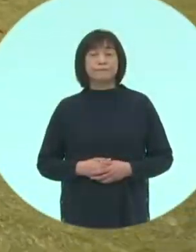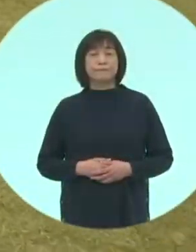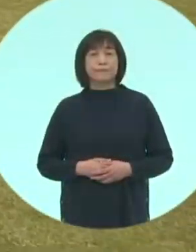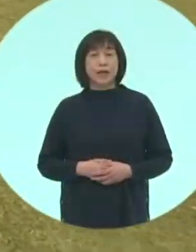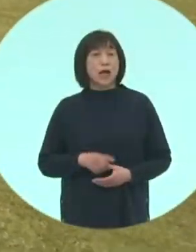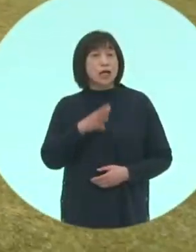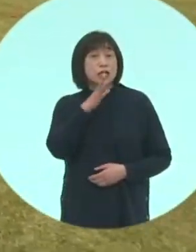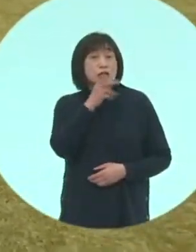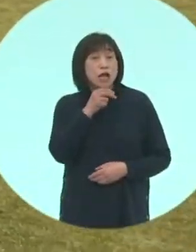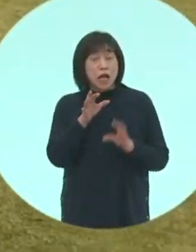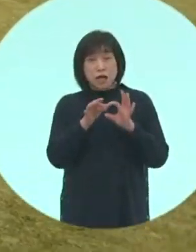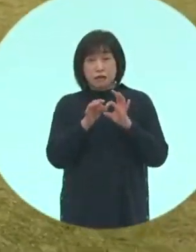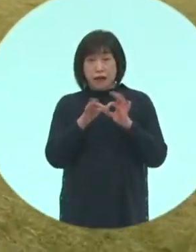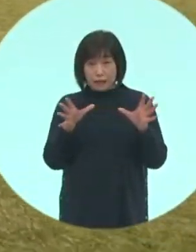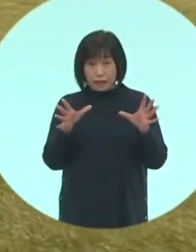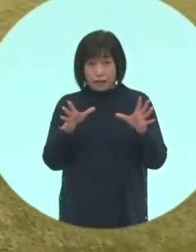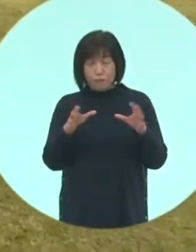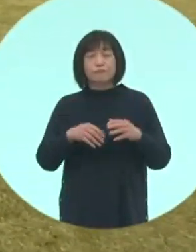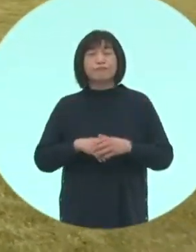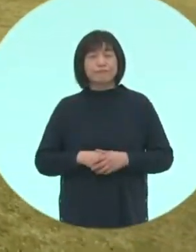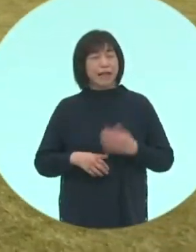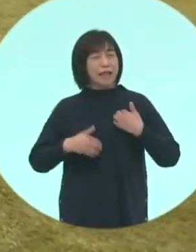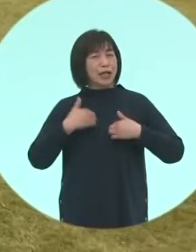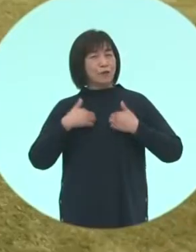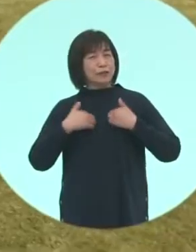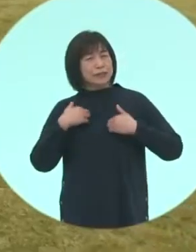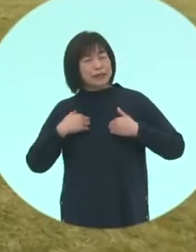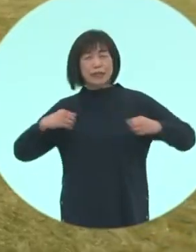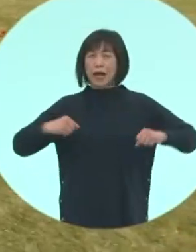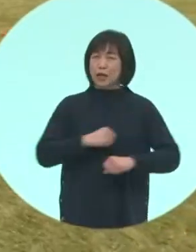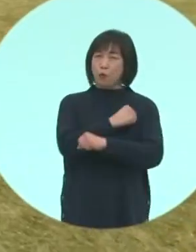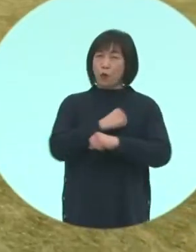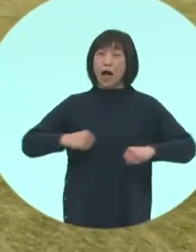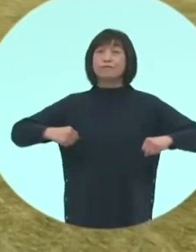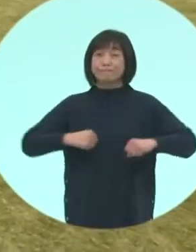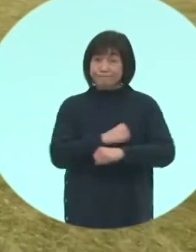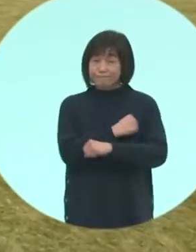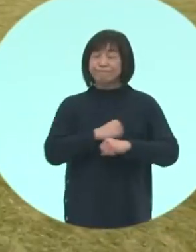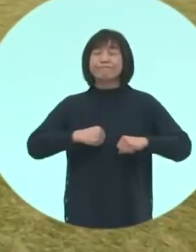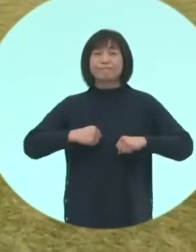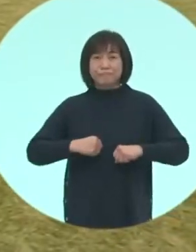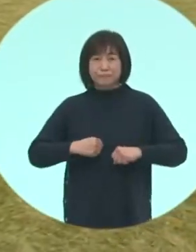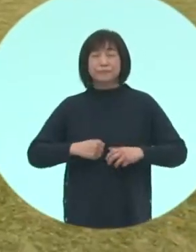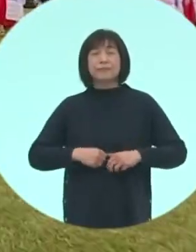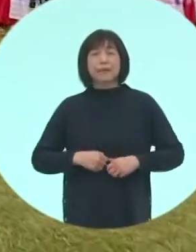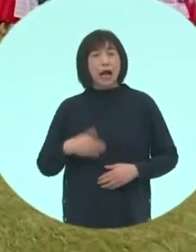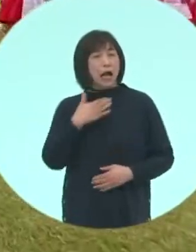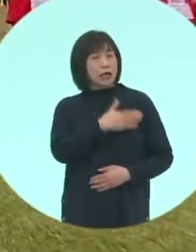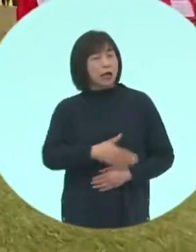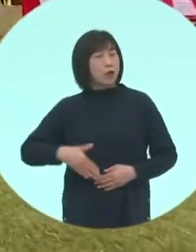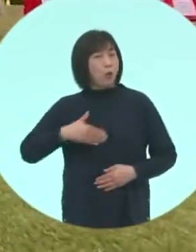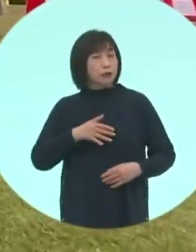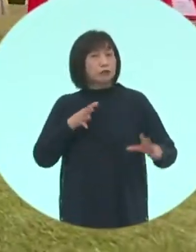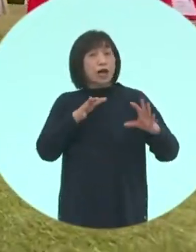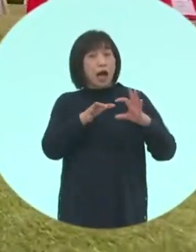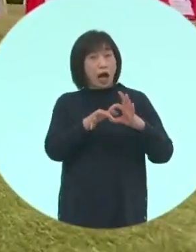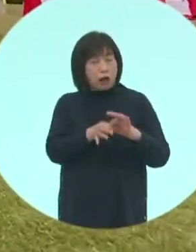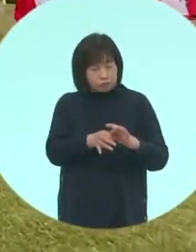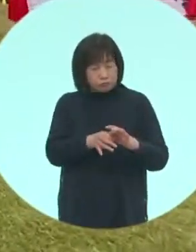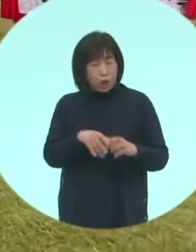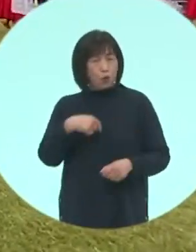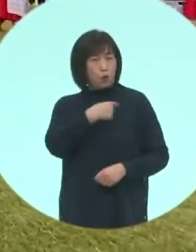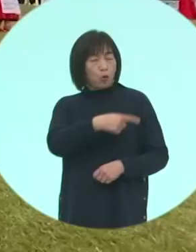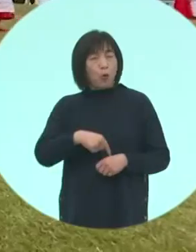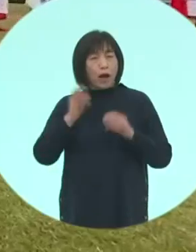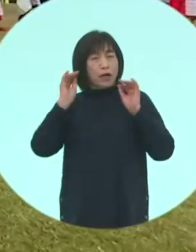年齢に関係なく楽しみながら体を動かす、それが健康につながり心豊